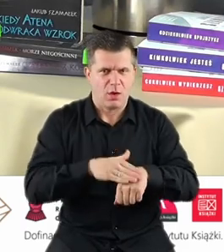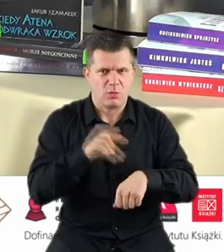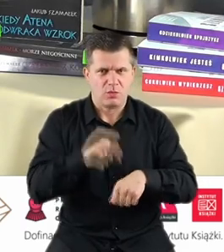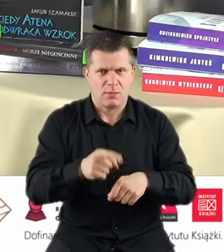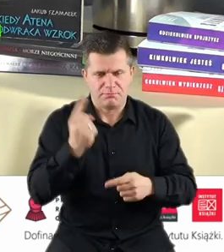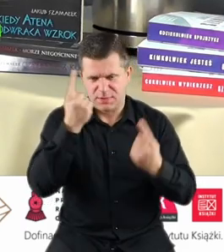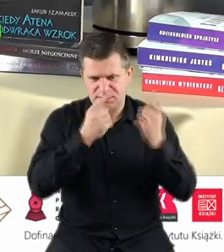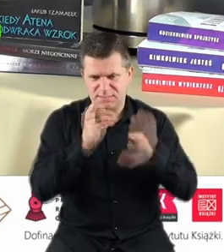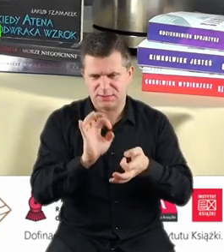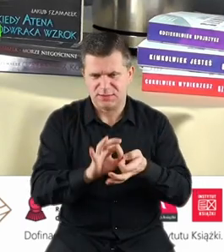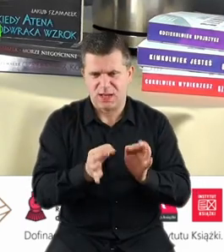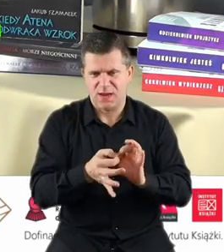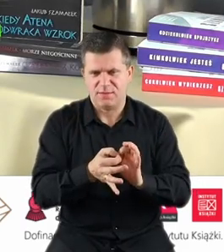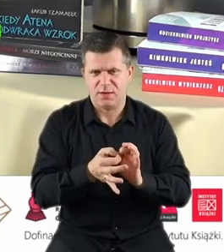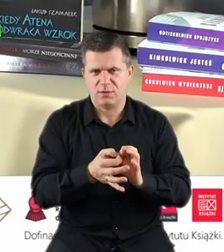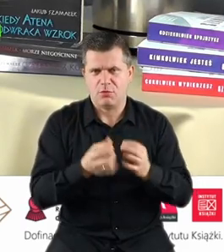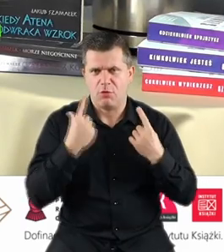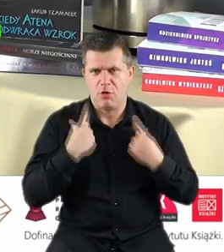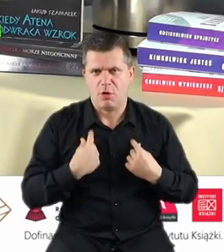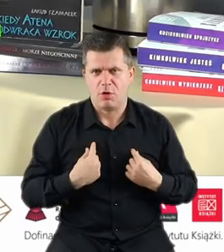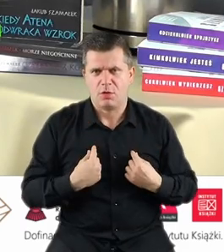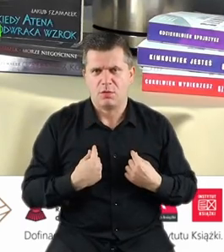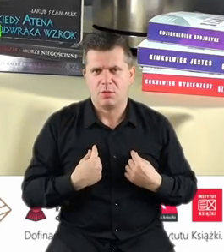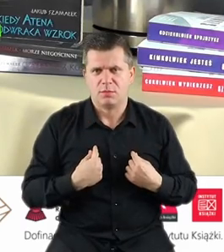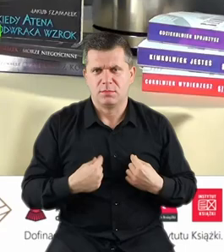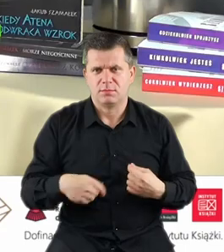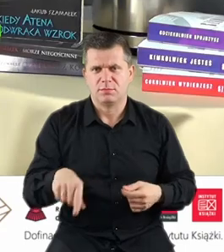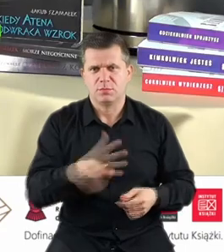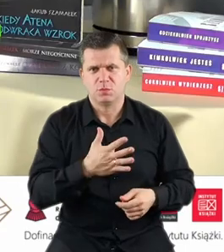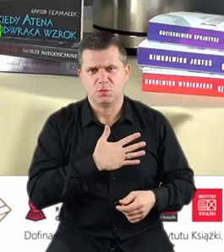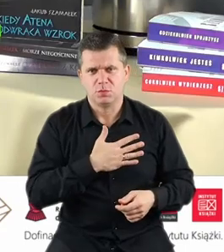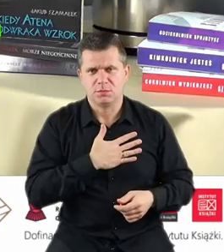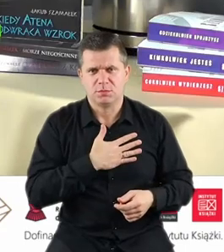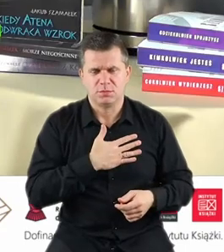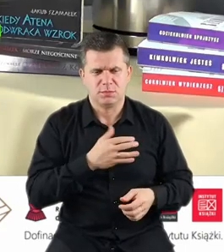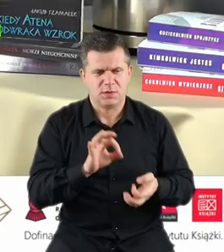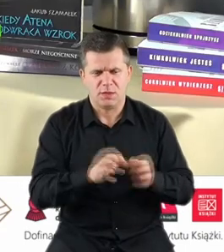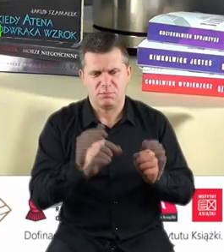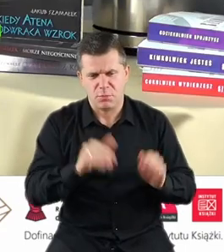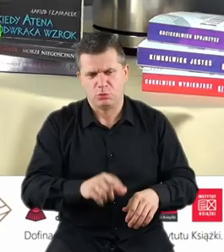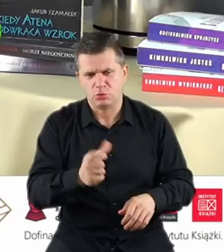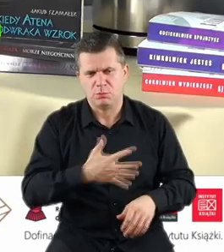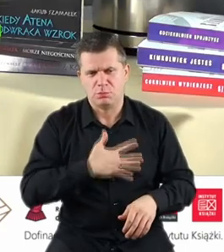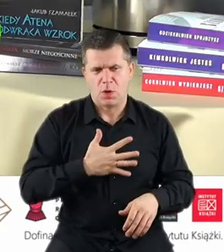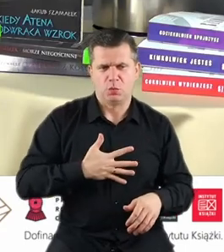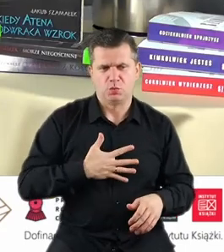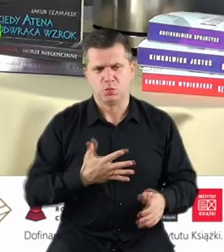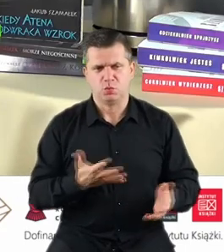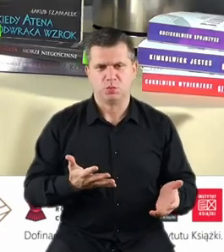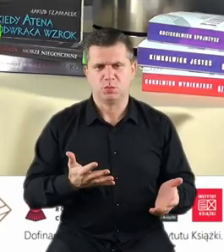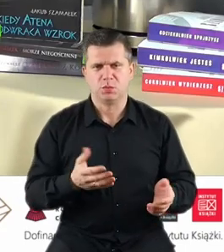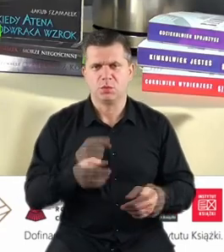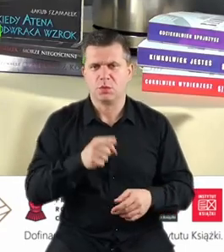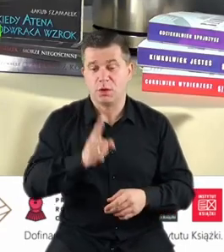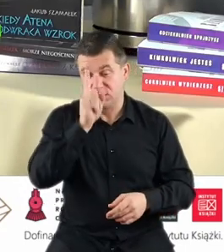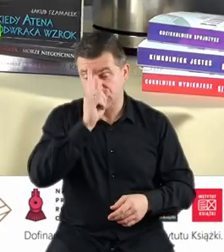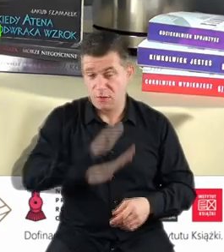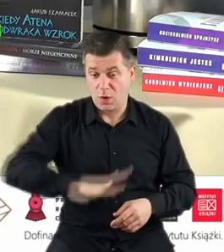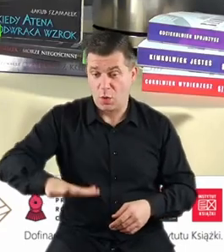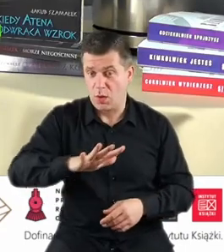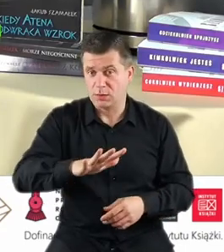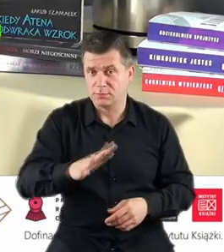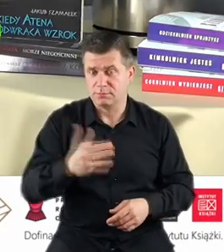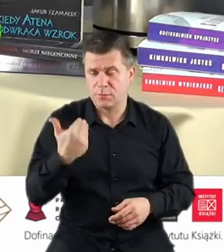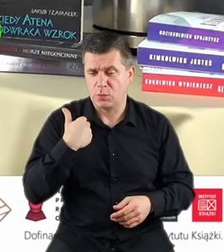że nawet osoby, które na skali Kinseya są gdzieś tam koło zera, by coś poczuły. Także wydaje mi się, że to po prostu społeczeństwo